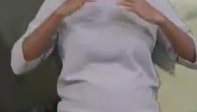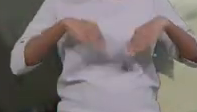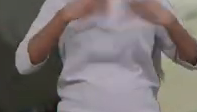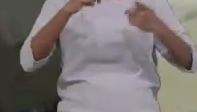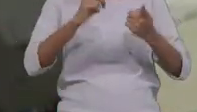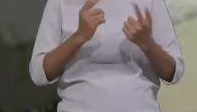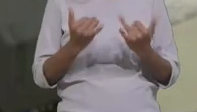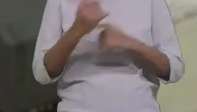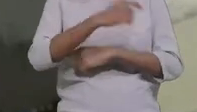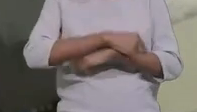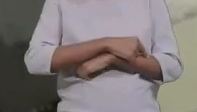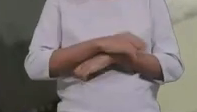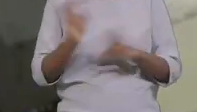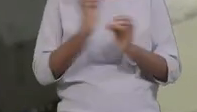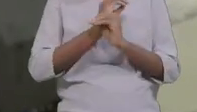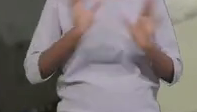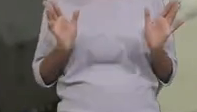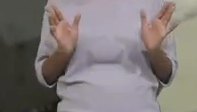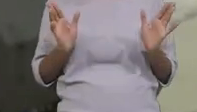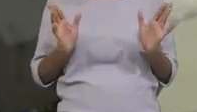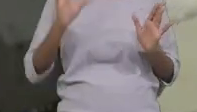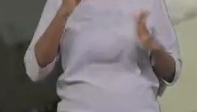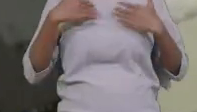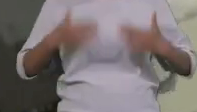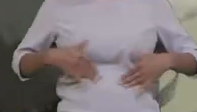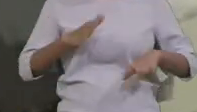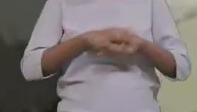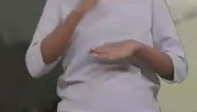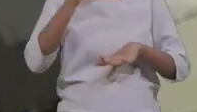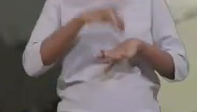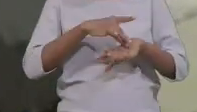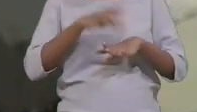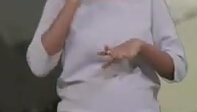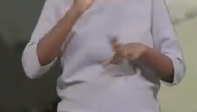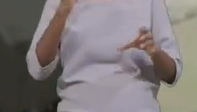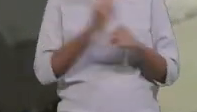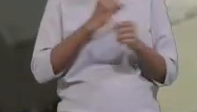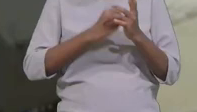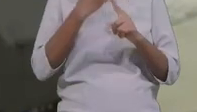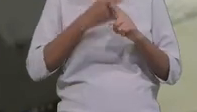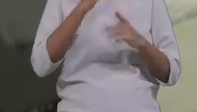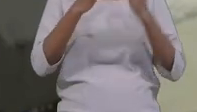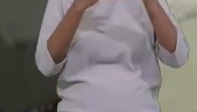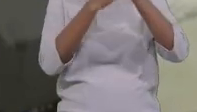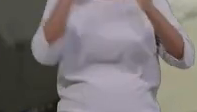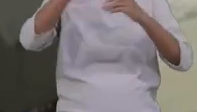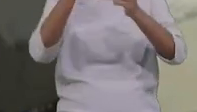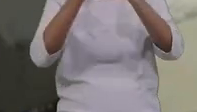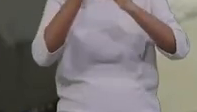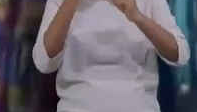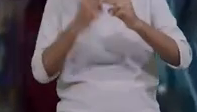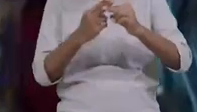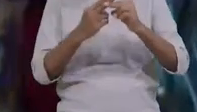qu'il t'a donnée aujourd'hui, rien, personne sur terre ne pourra te l'arracher.